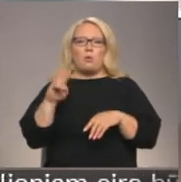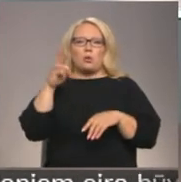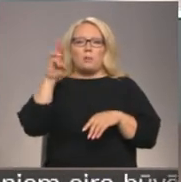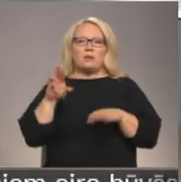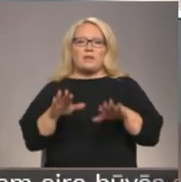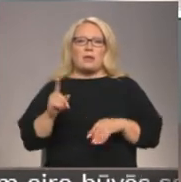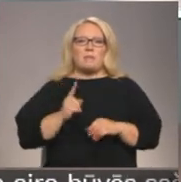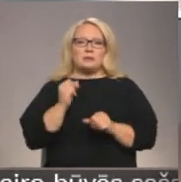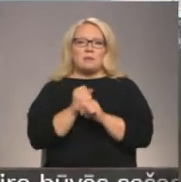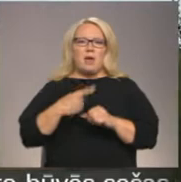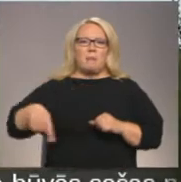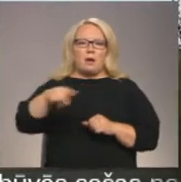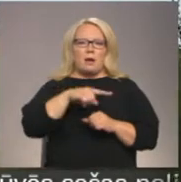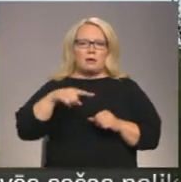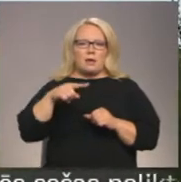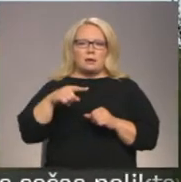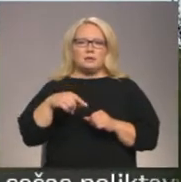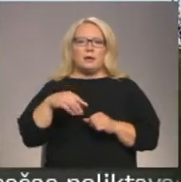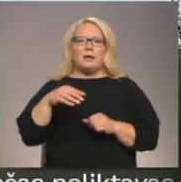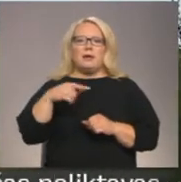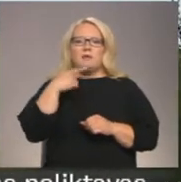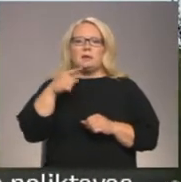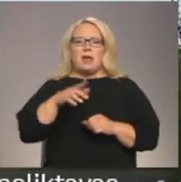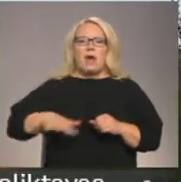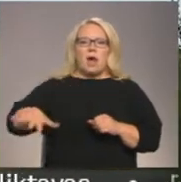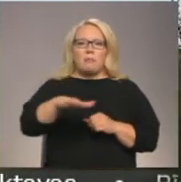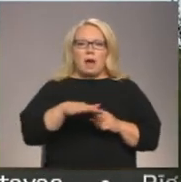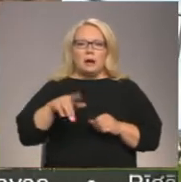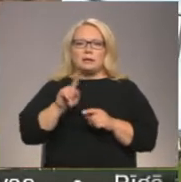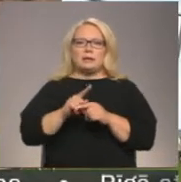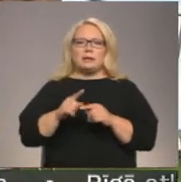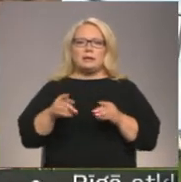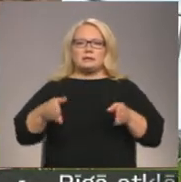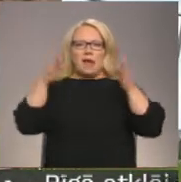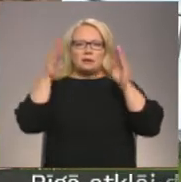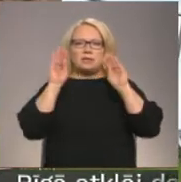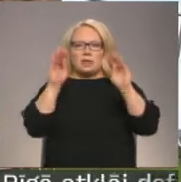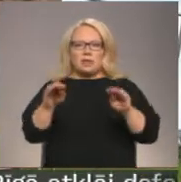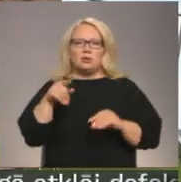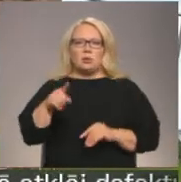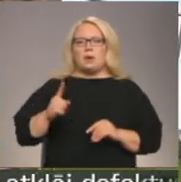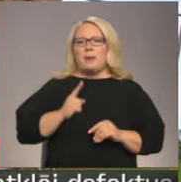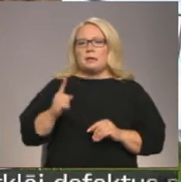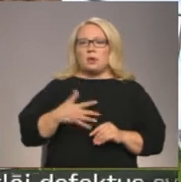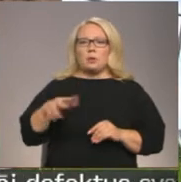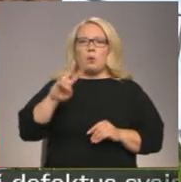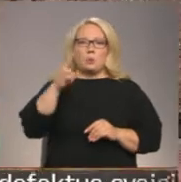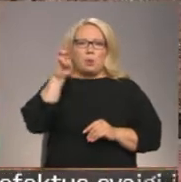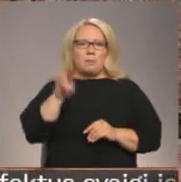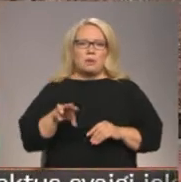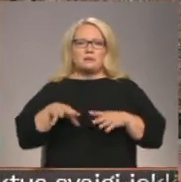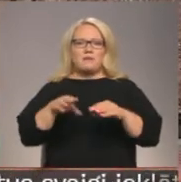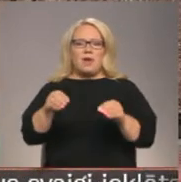kolēģi. Pie Ludzas pilsdrupa apkārtmūra pieslietas sastatnes un uz tām atrodas meisteri, kuri jau otro mēnesi